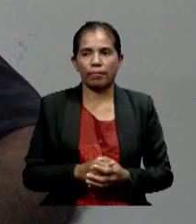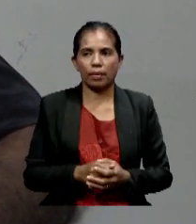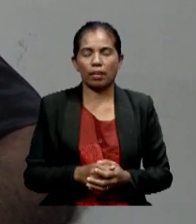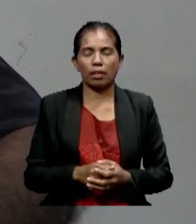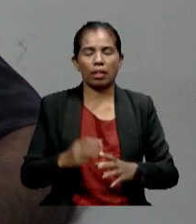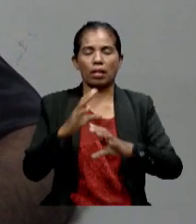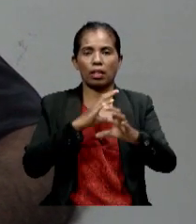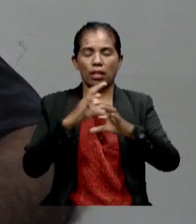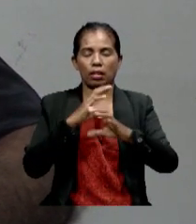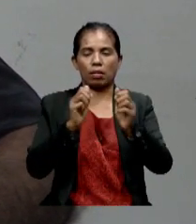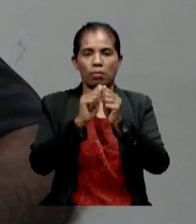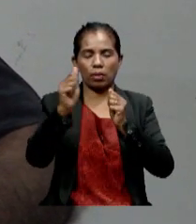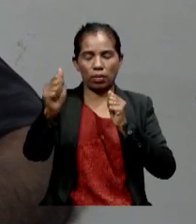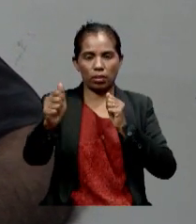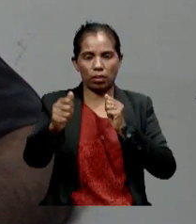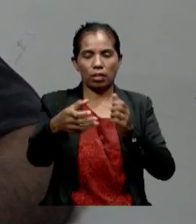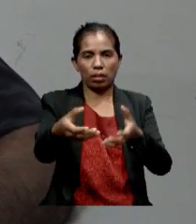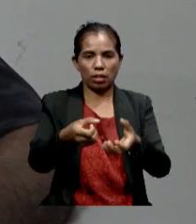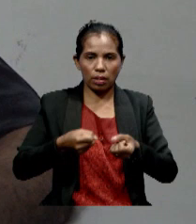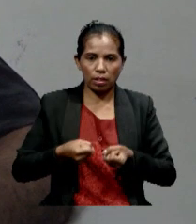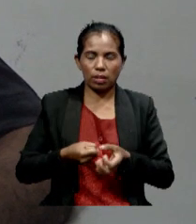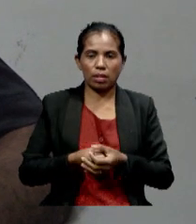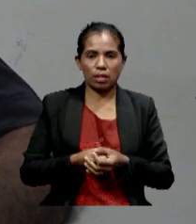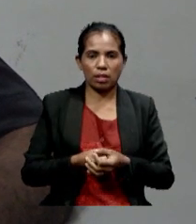kare kontitor ni rastanya